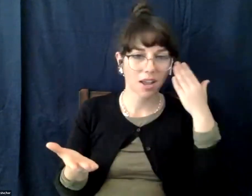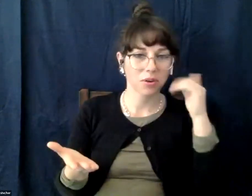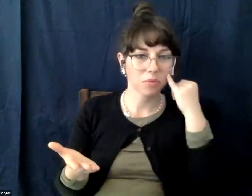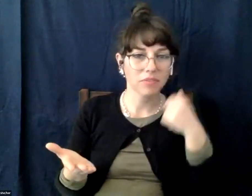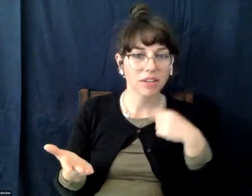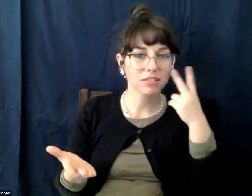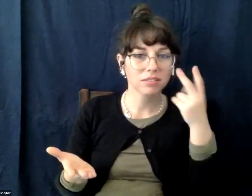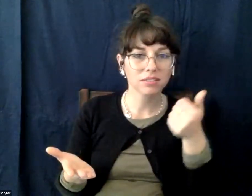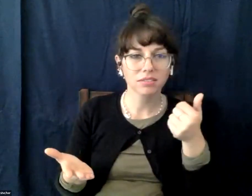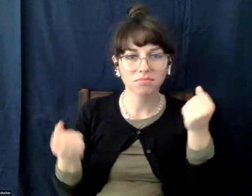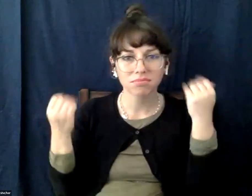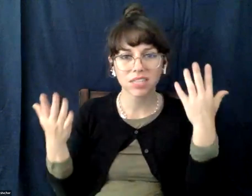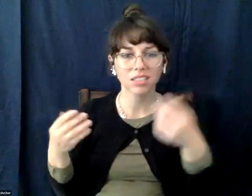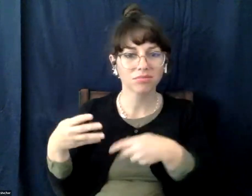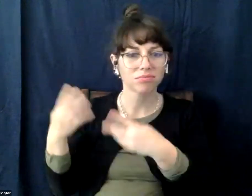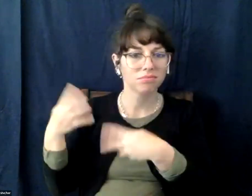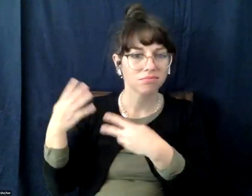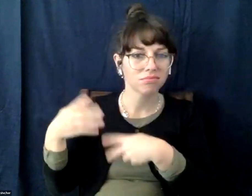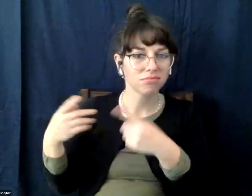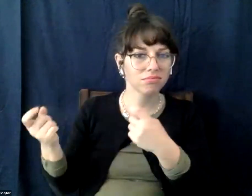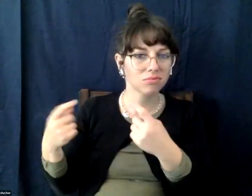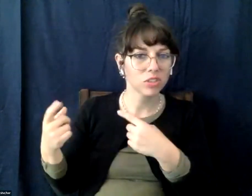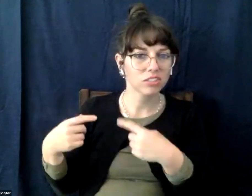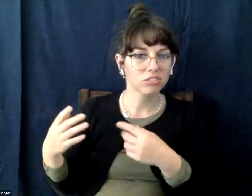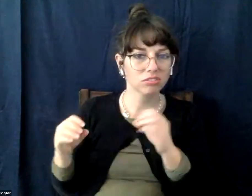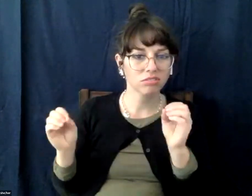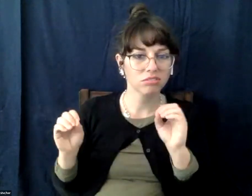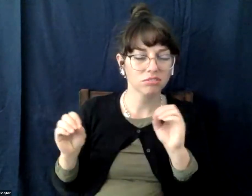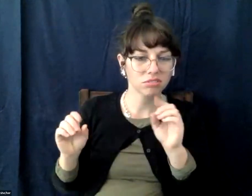saw too many questions in chat that didn't get responded to.